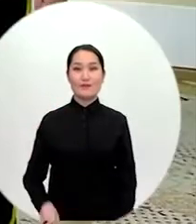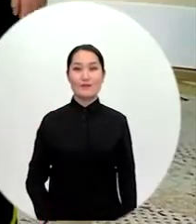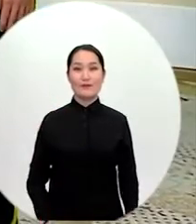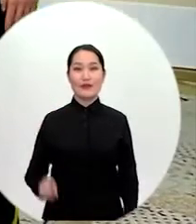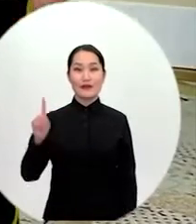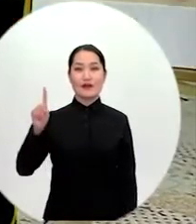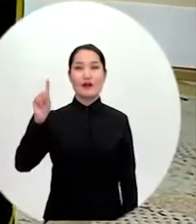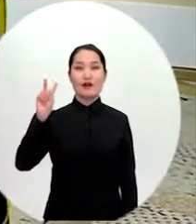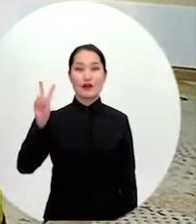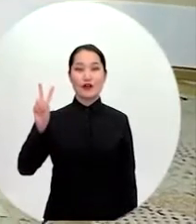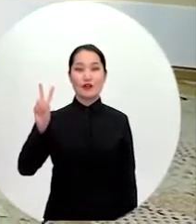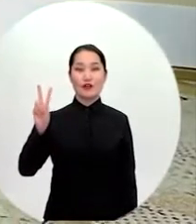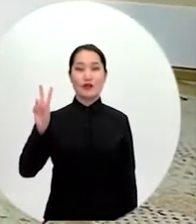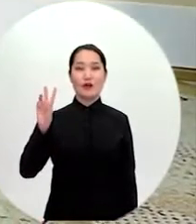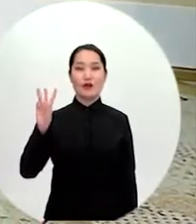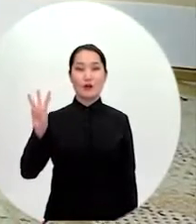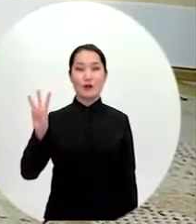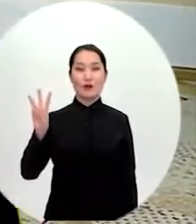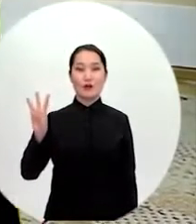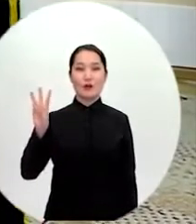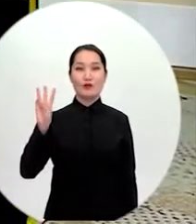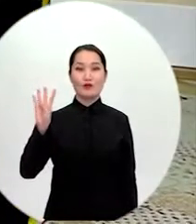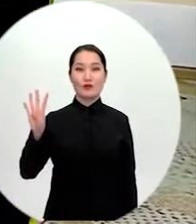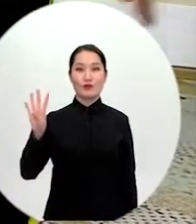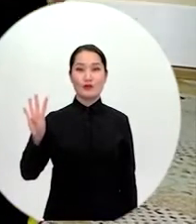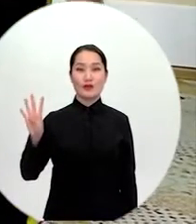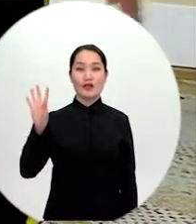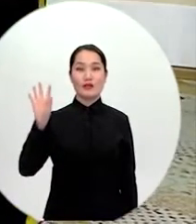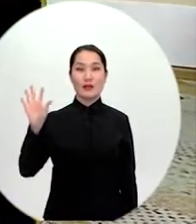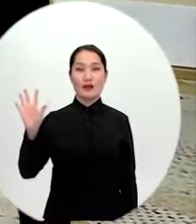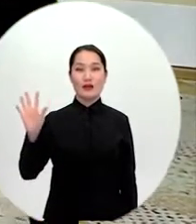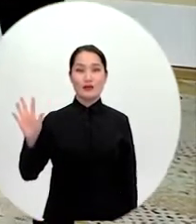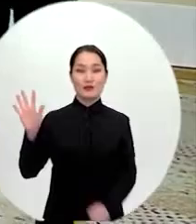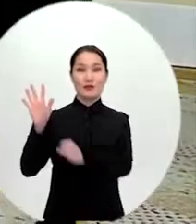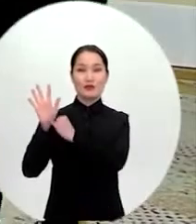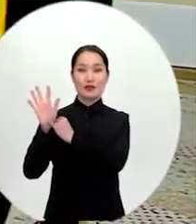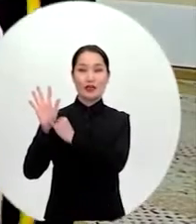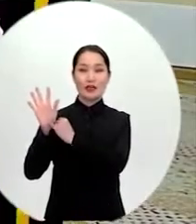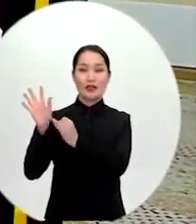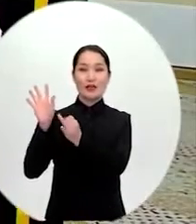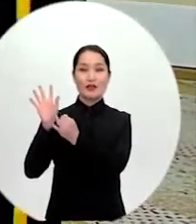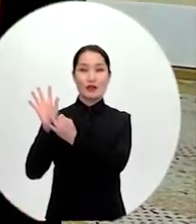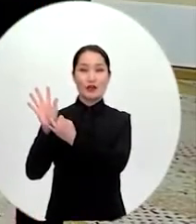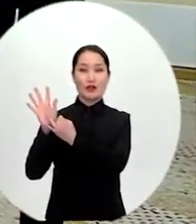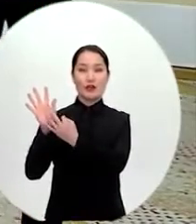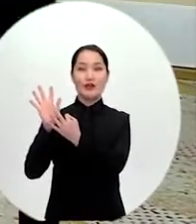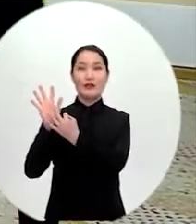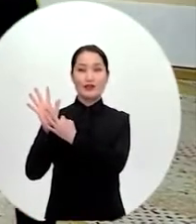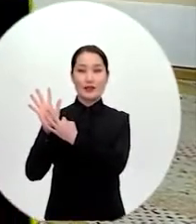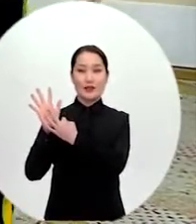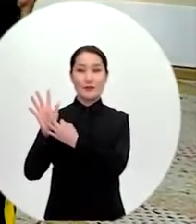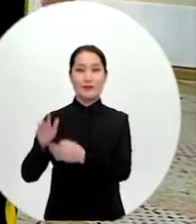8. 1 2 3 4 5 6